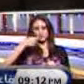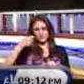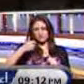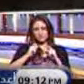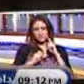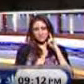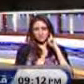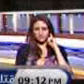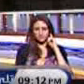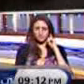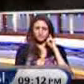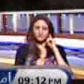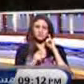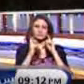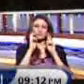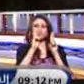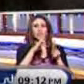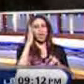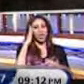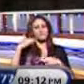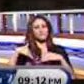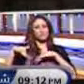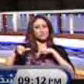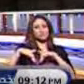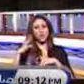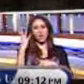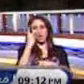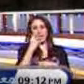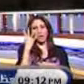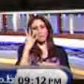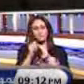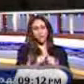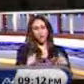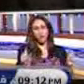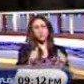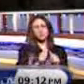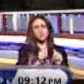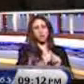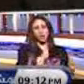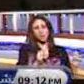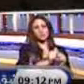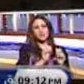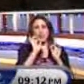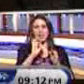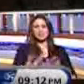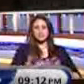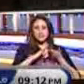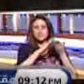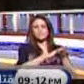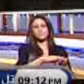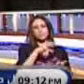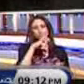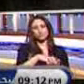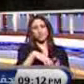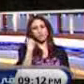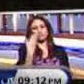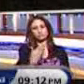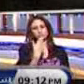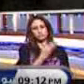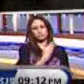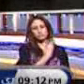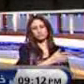يكرمك سيدي. دلوقتي انا معايا المواطن محمد وسيادتك سمعت الشكوى بتاعته، هل ممكن نحل الازمه دي؟ حضرتك يا فندم انا يعني علمت من النهارده من